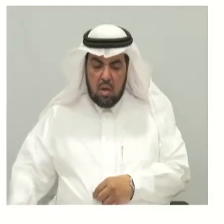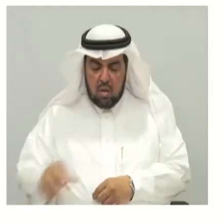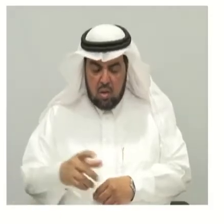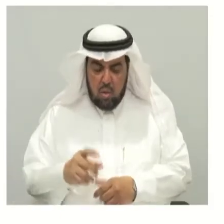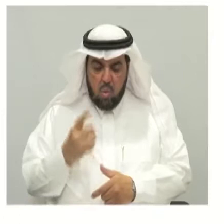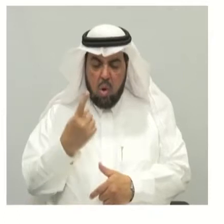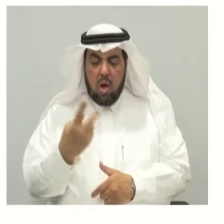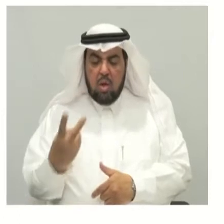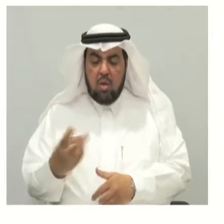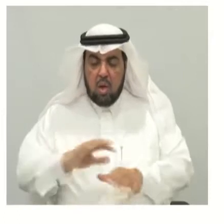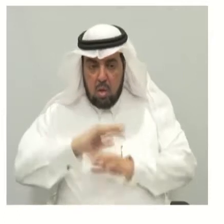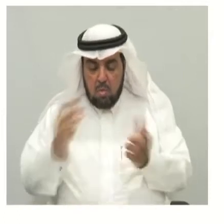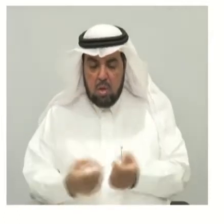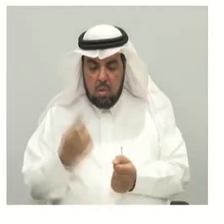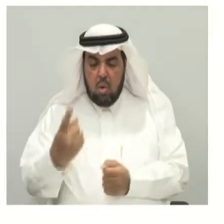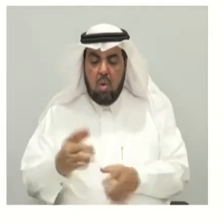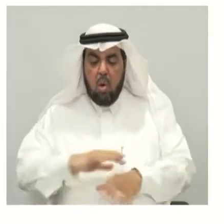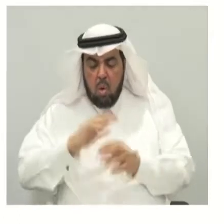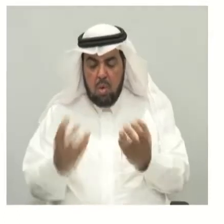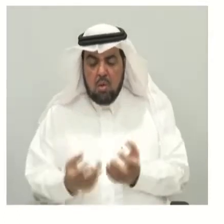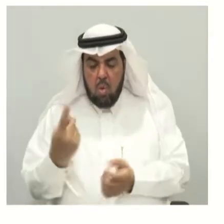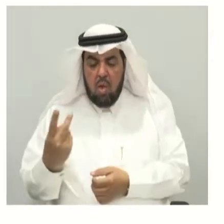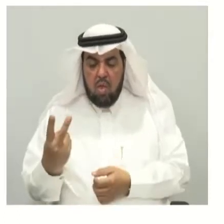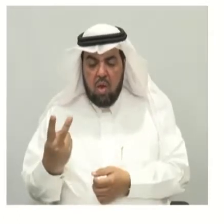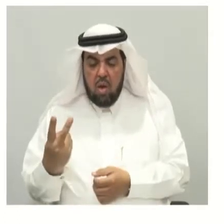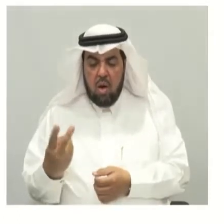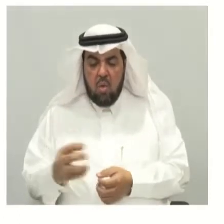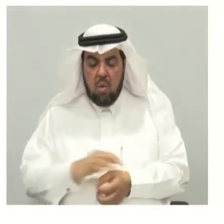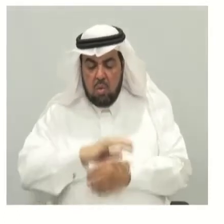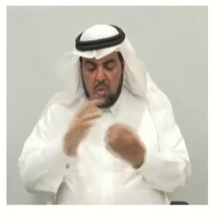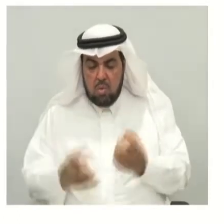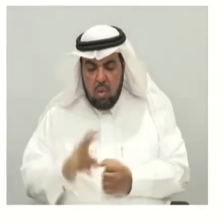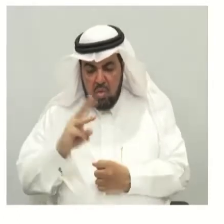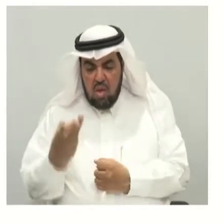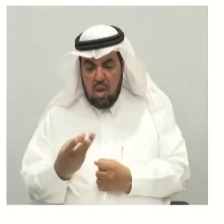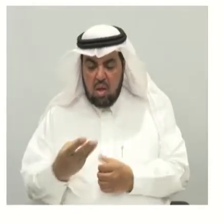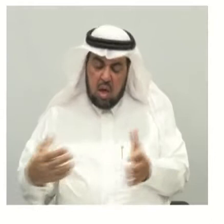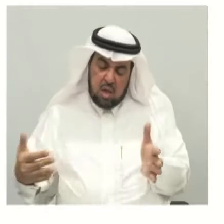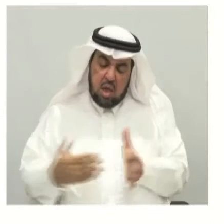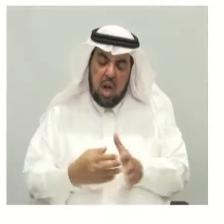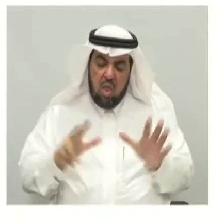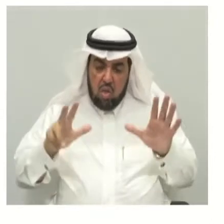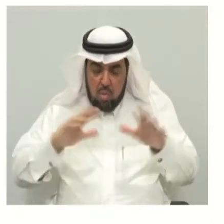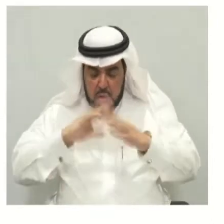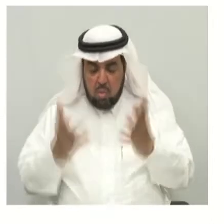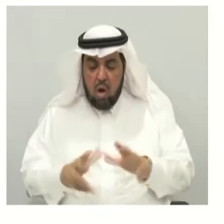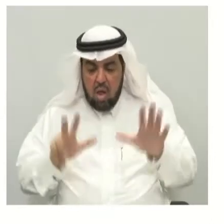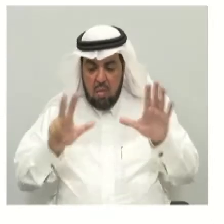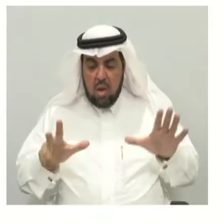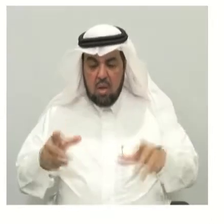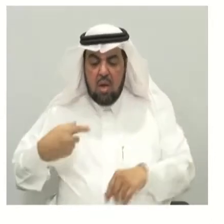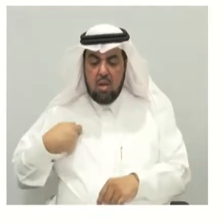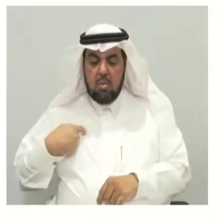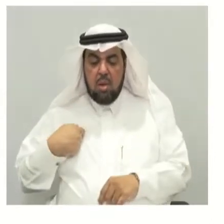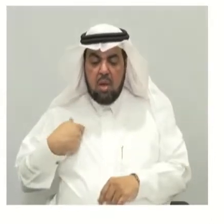1، 2، المجموعة الأولى والمجموعة الثانية، والمجموعة من 13 إلى 18 أطلقت عليها اسم